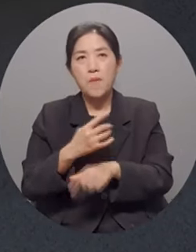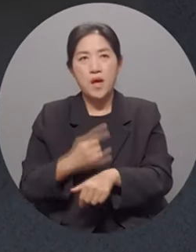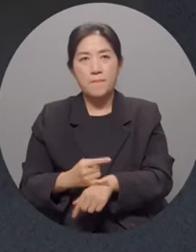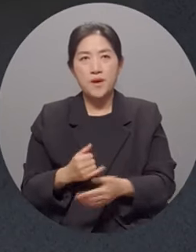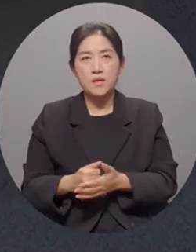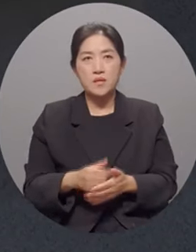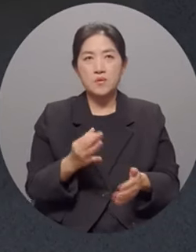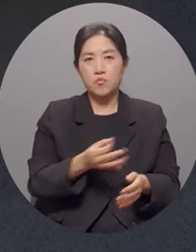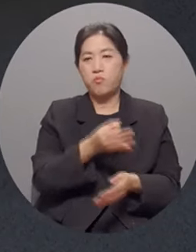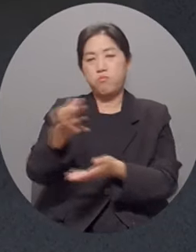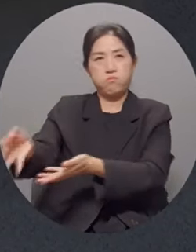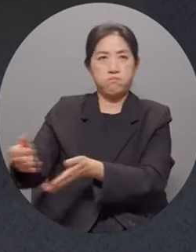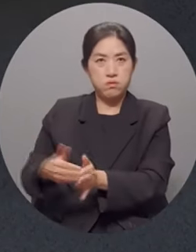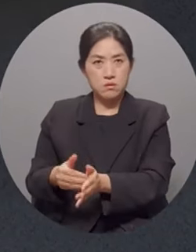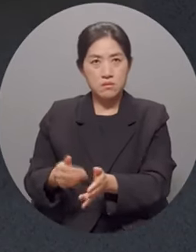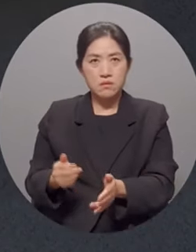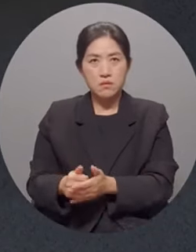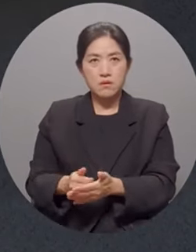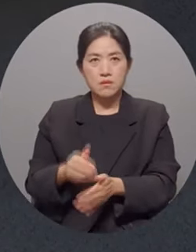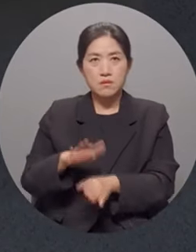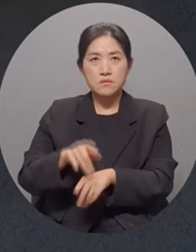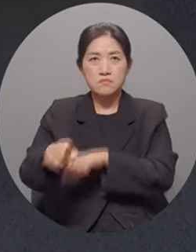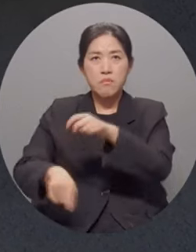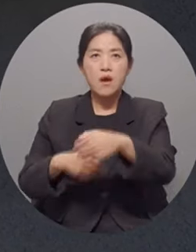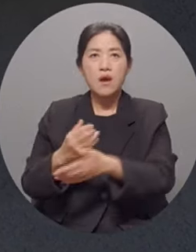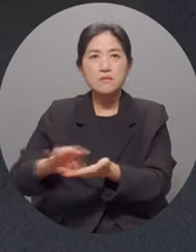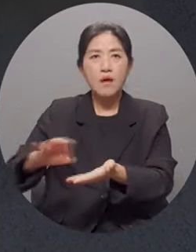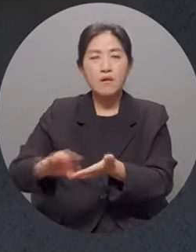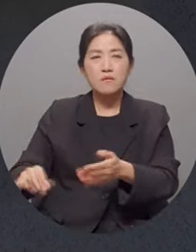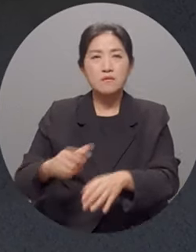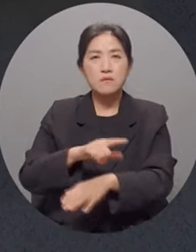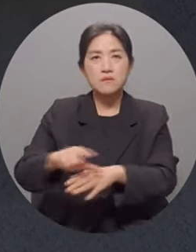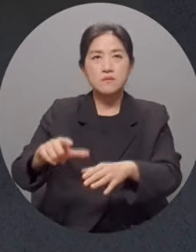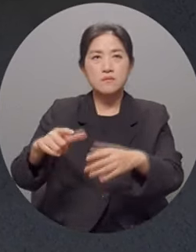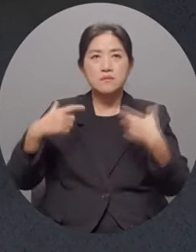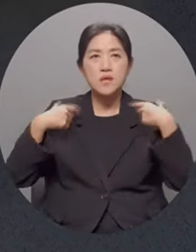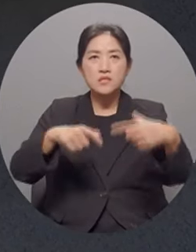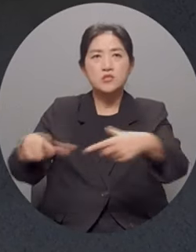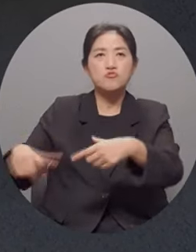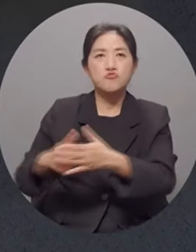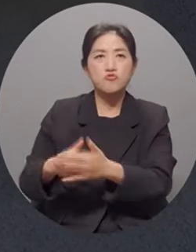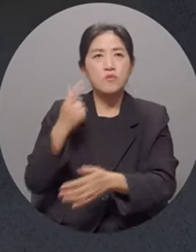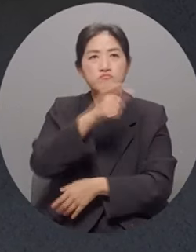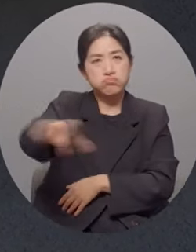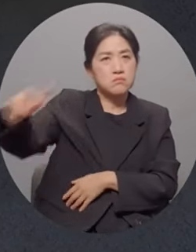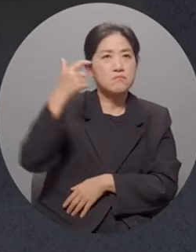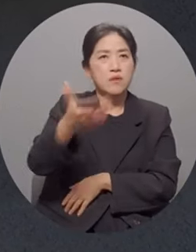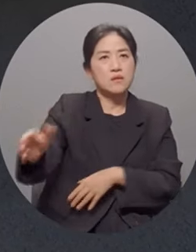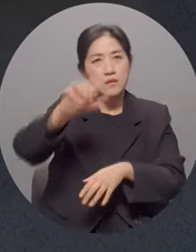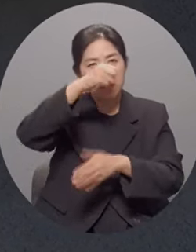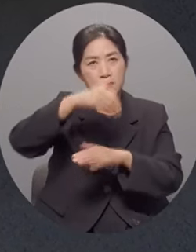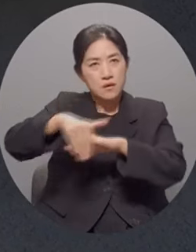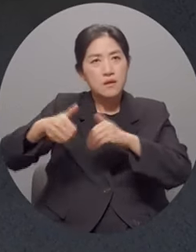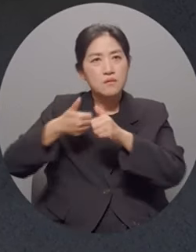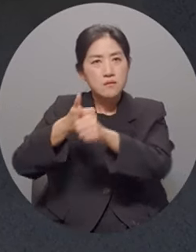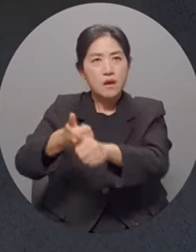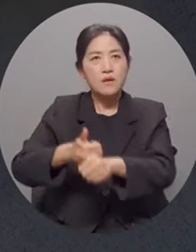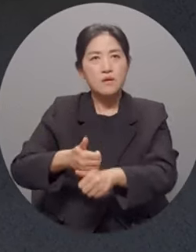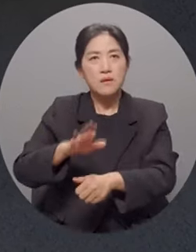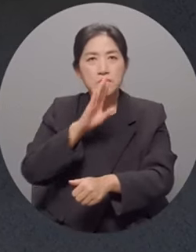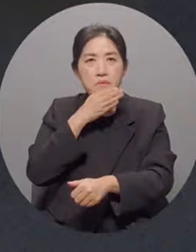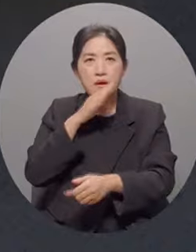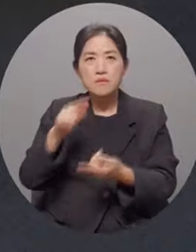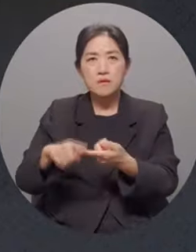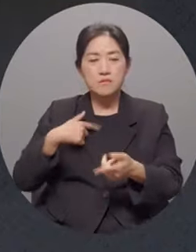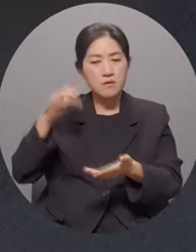교부금을 내렸는데 집행을 자치구에서 하잖아요. 그럼 자치구에 문의를 하세요. 예산 계획에 따라서 집행이 되는 게 맞냐 안